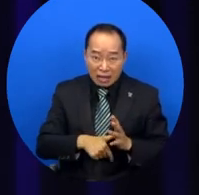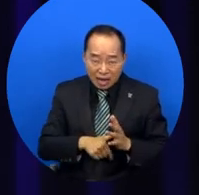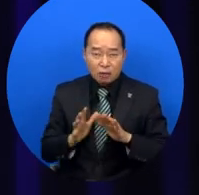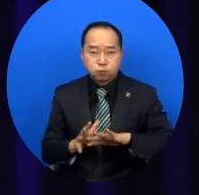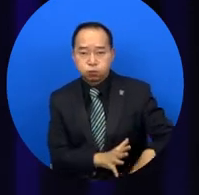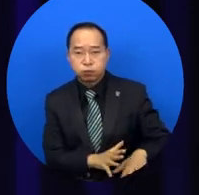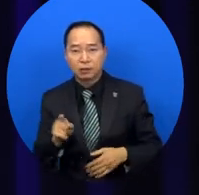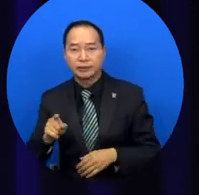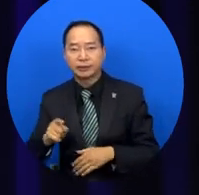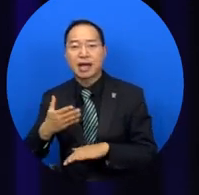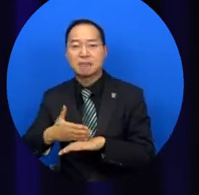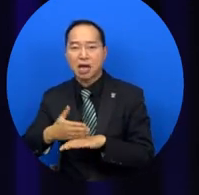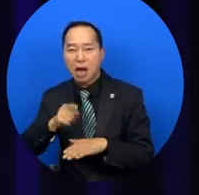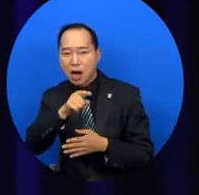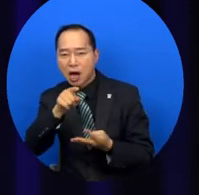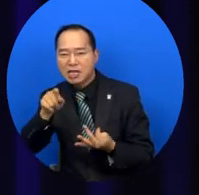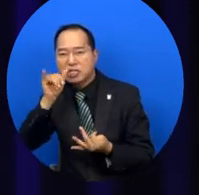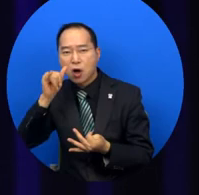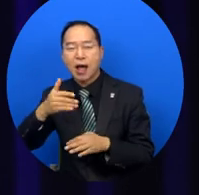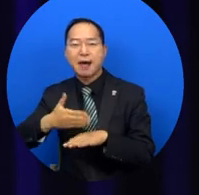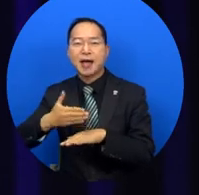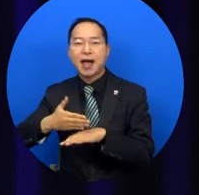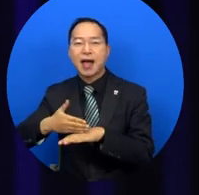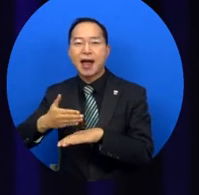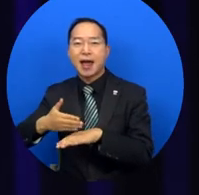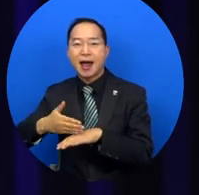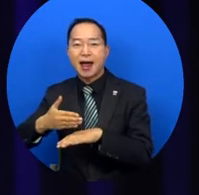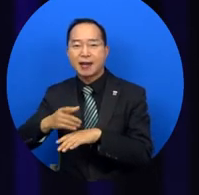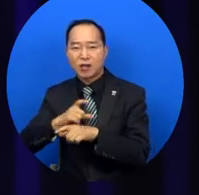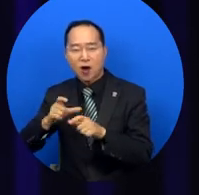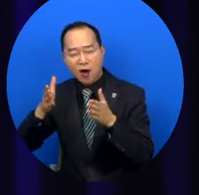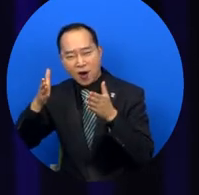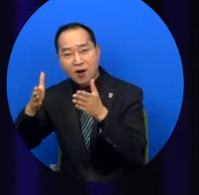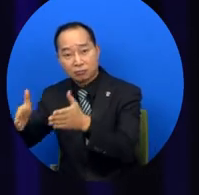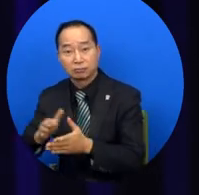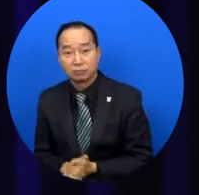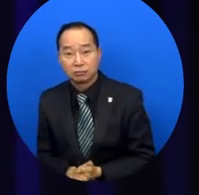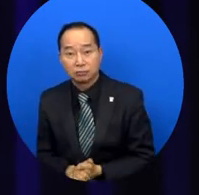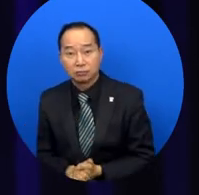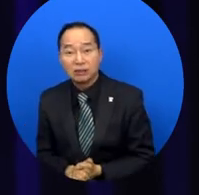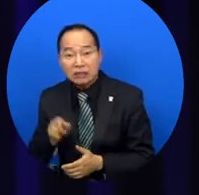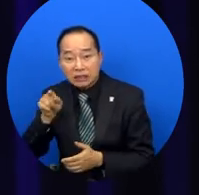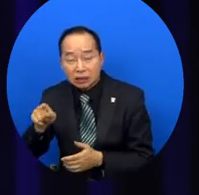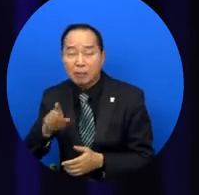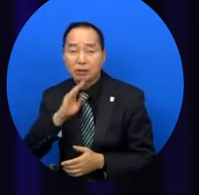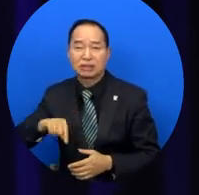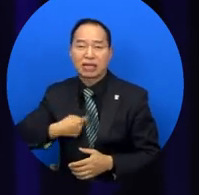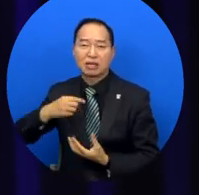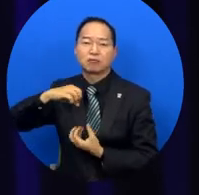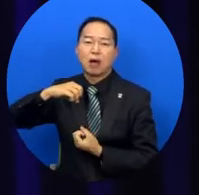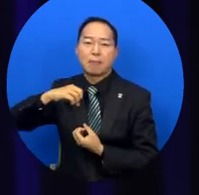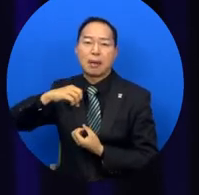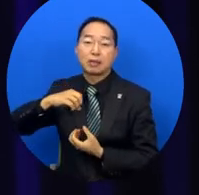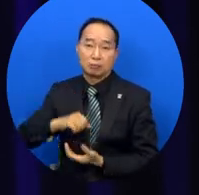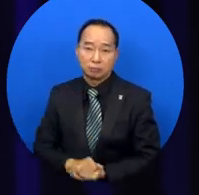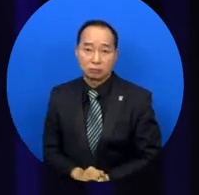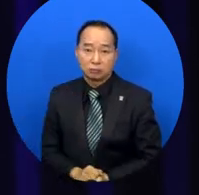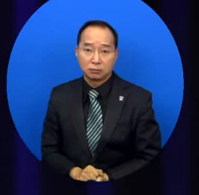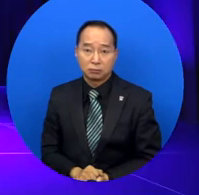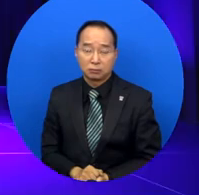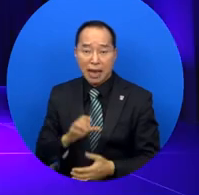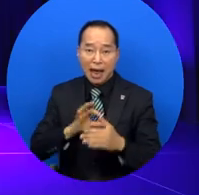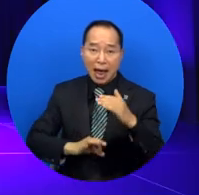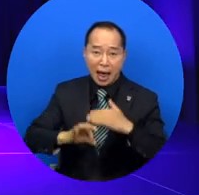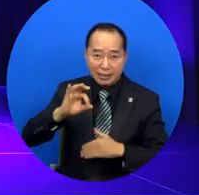받고 화날거나 원망스러울 때마다 감사를 되냅니다. 그런 것들이 이제 자기와 만남이에요. 그래서 저는 어떻게